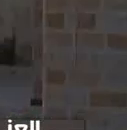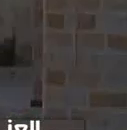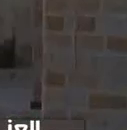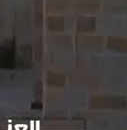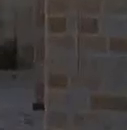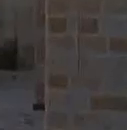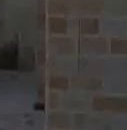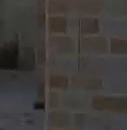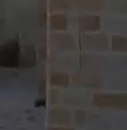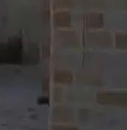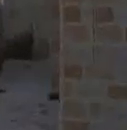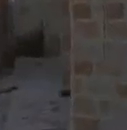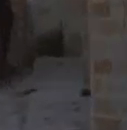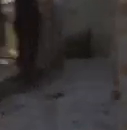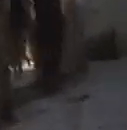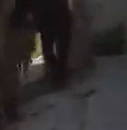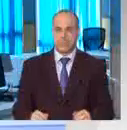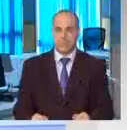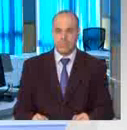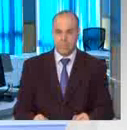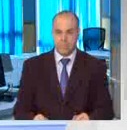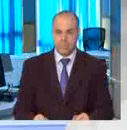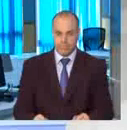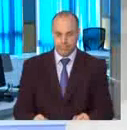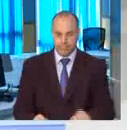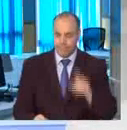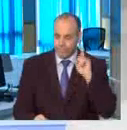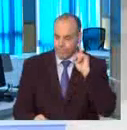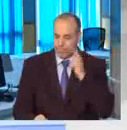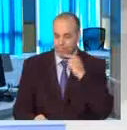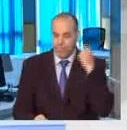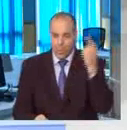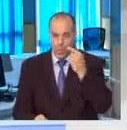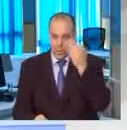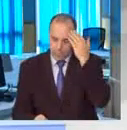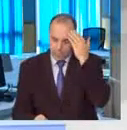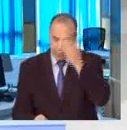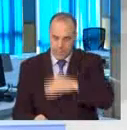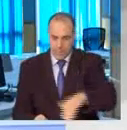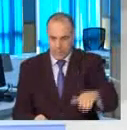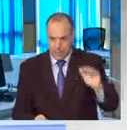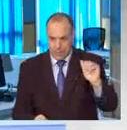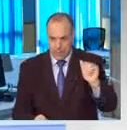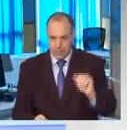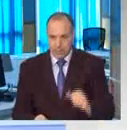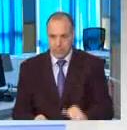جنيف. شكرا على المتابعة، إلى اللقاء.